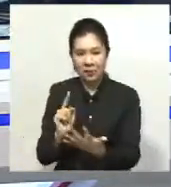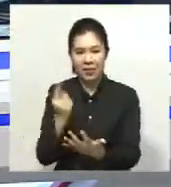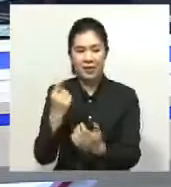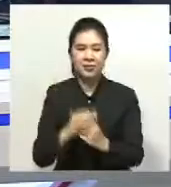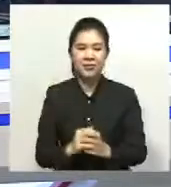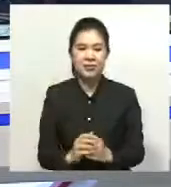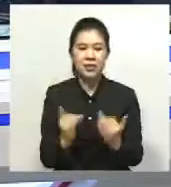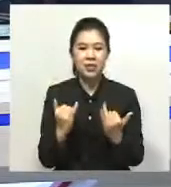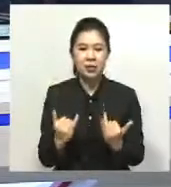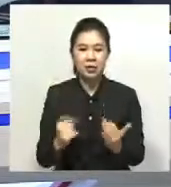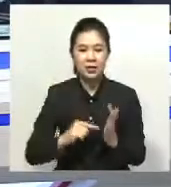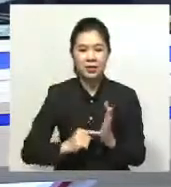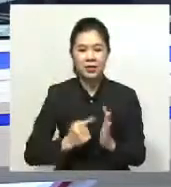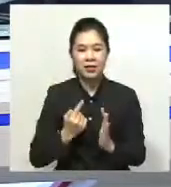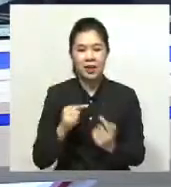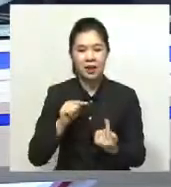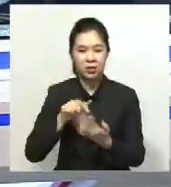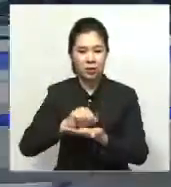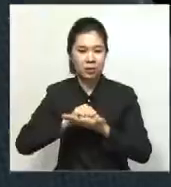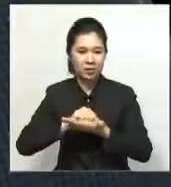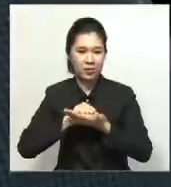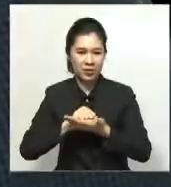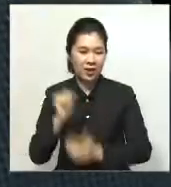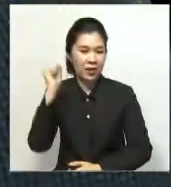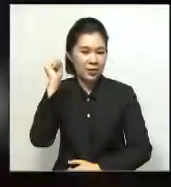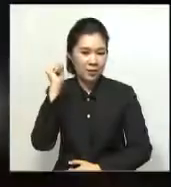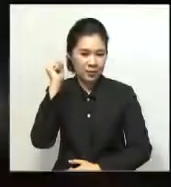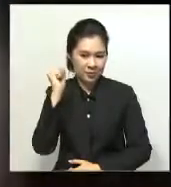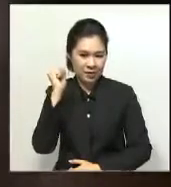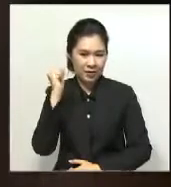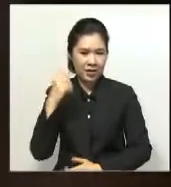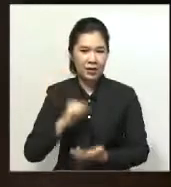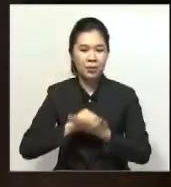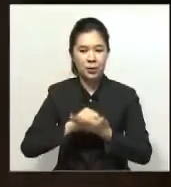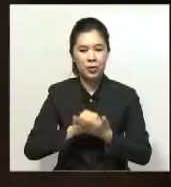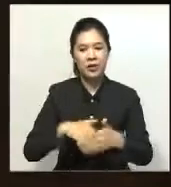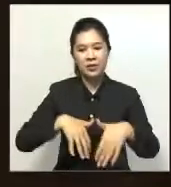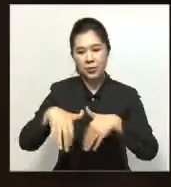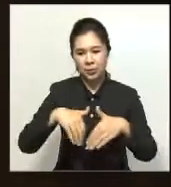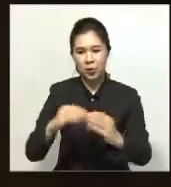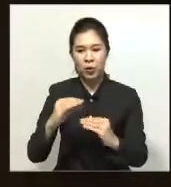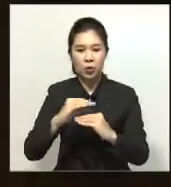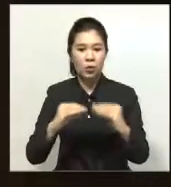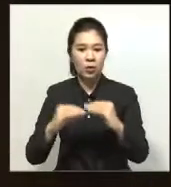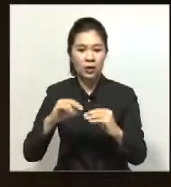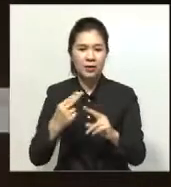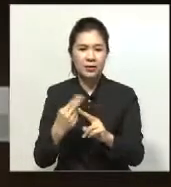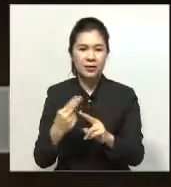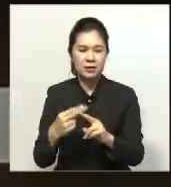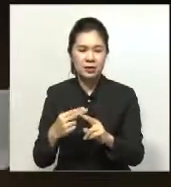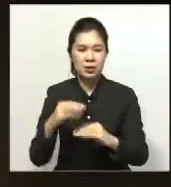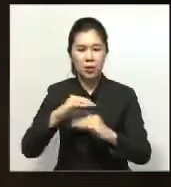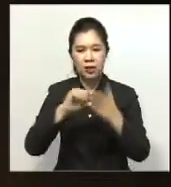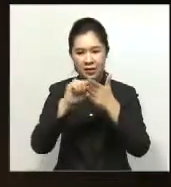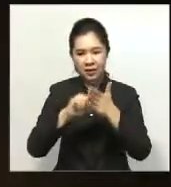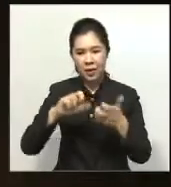นะคะวันนี้นะคะถือว่าเป็นวันแรกของการให้บริการเดินรถเมล์ปรับอากาศกับประชาชนค่ะโครงการนี้ชื่อว่าโครงการ